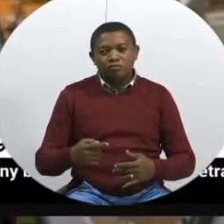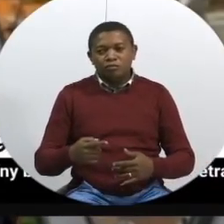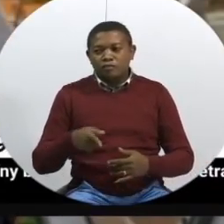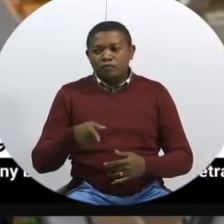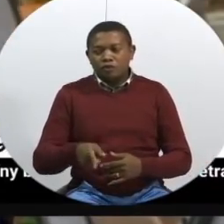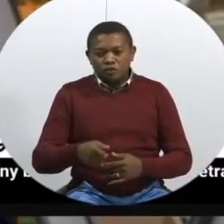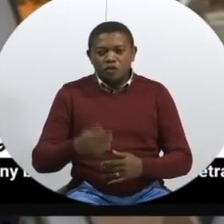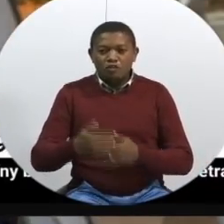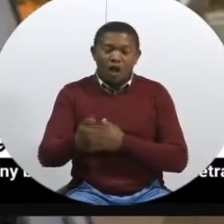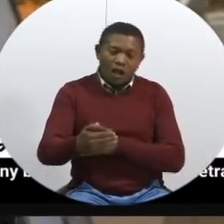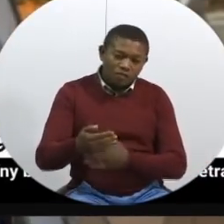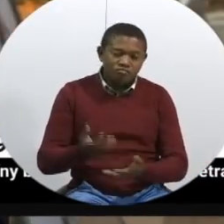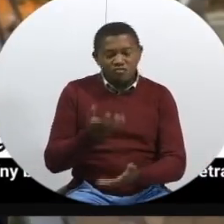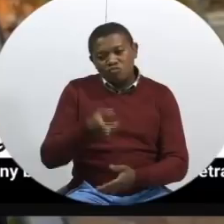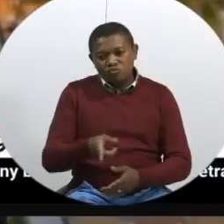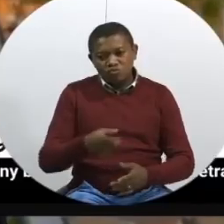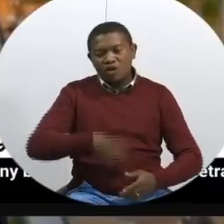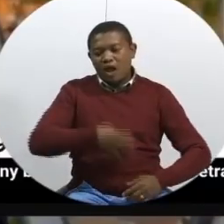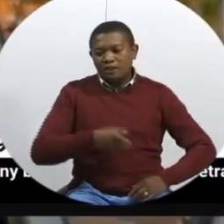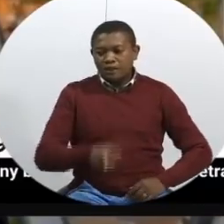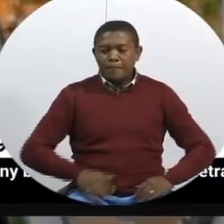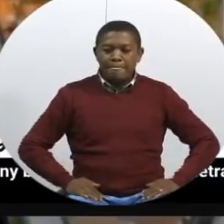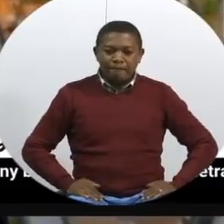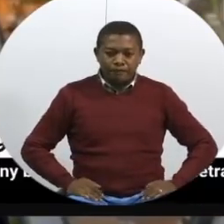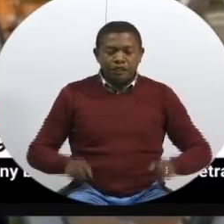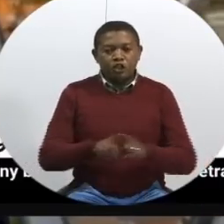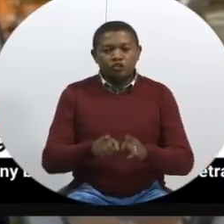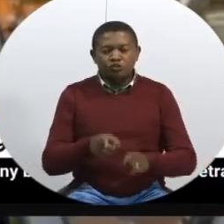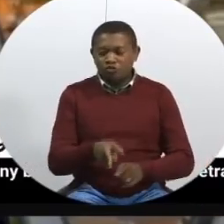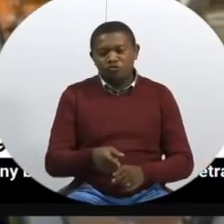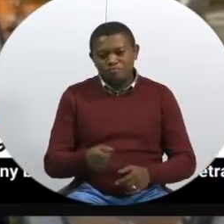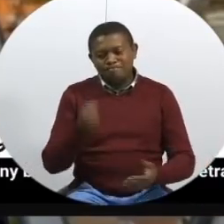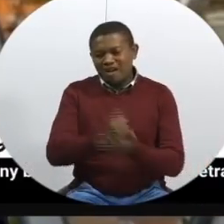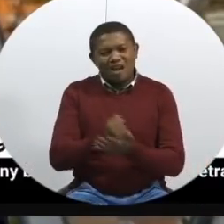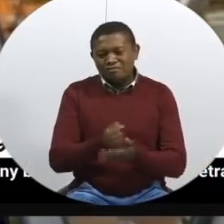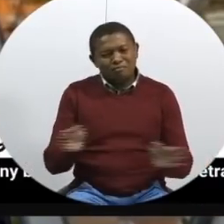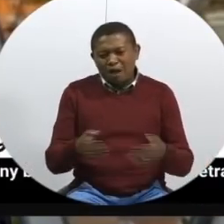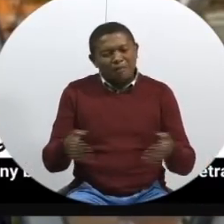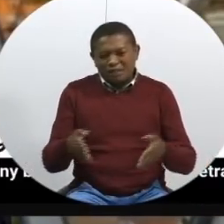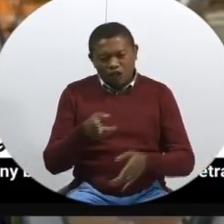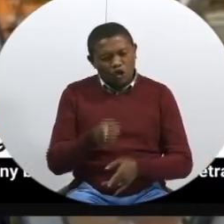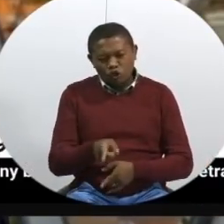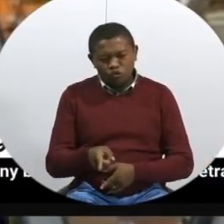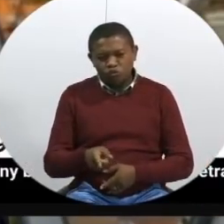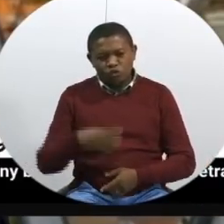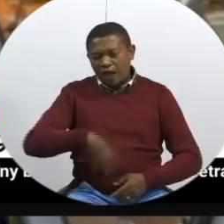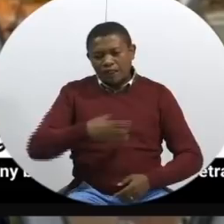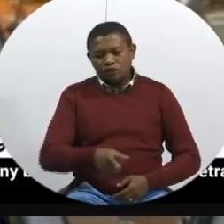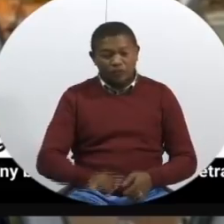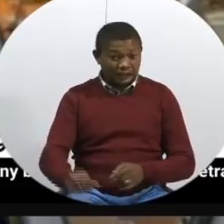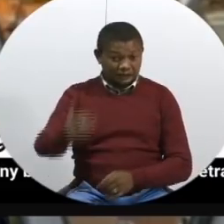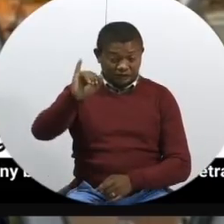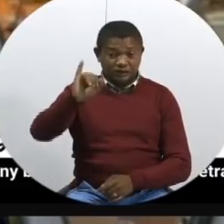tia valanaretiny ity izay mampiorooro mampatahotra indrindrindrindra